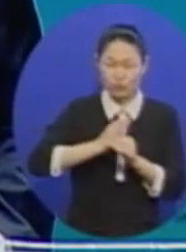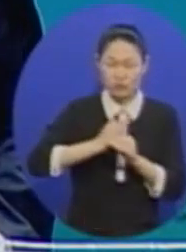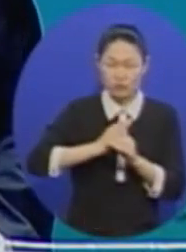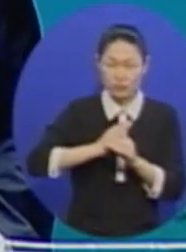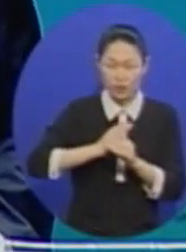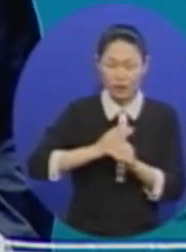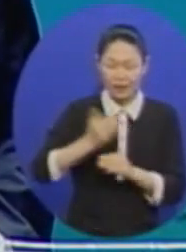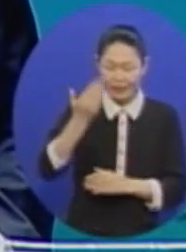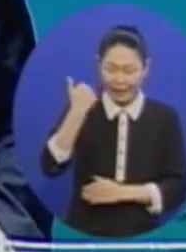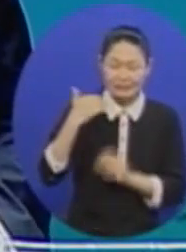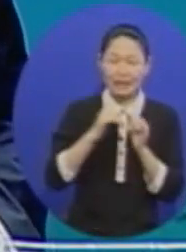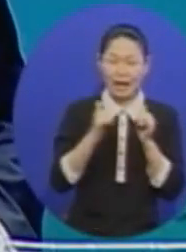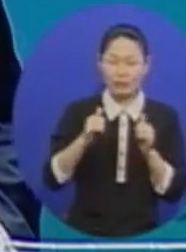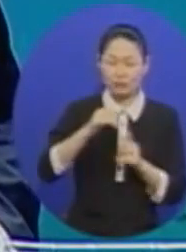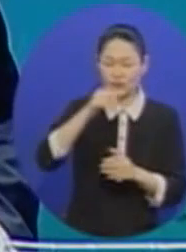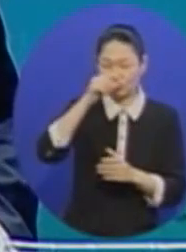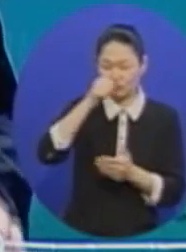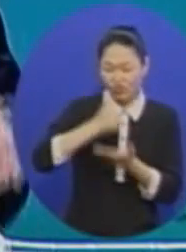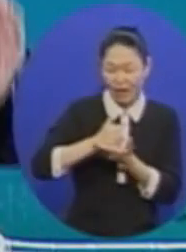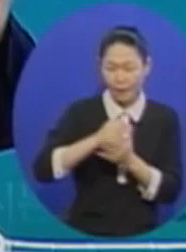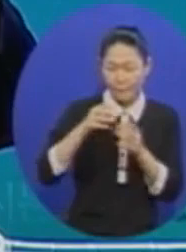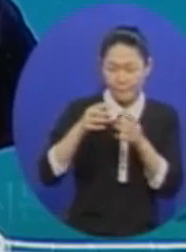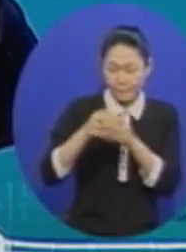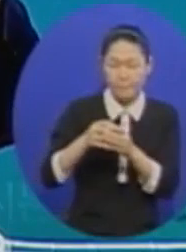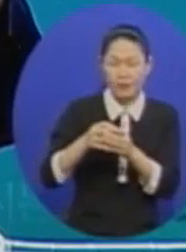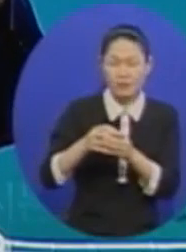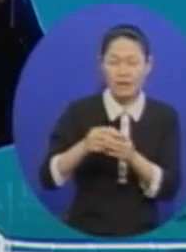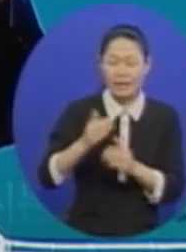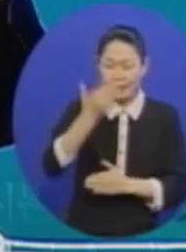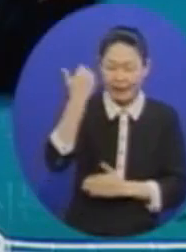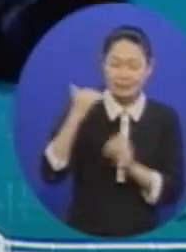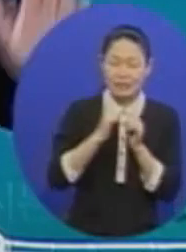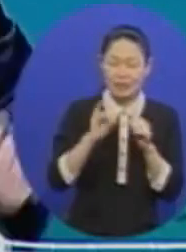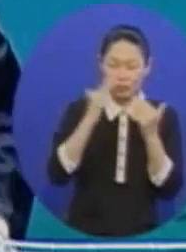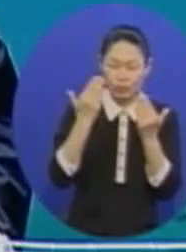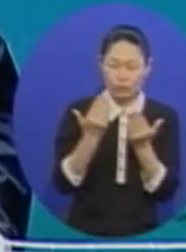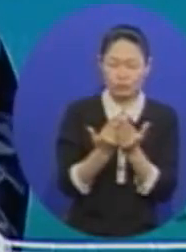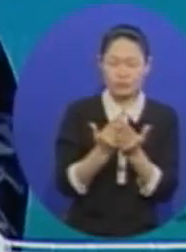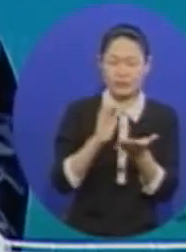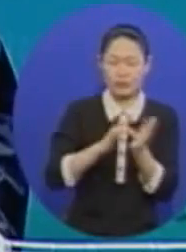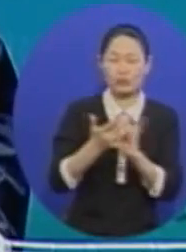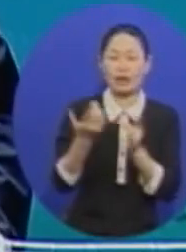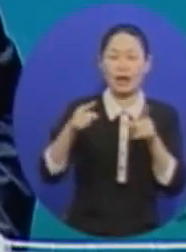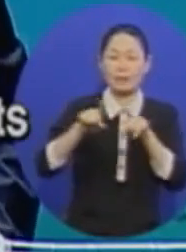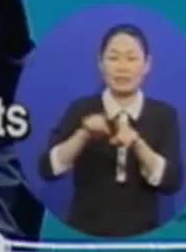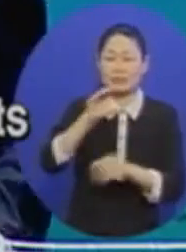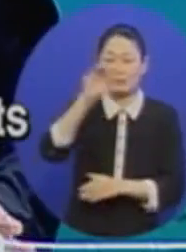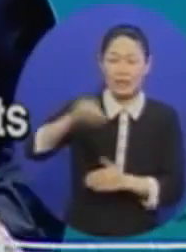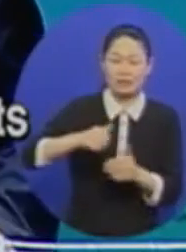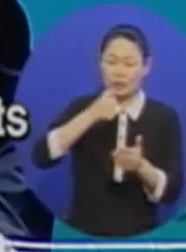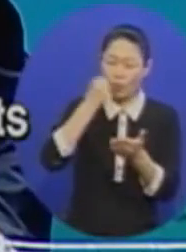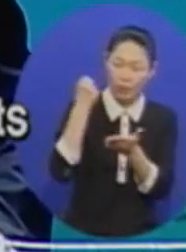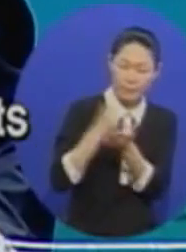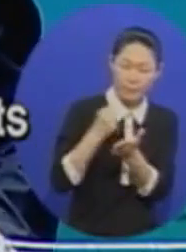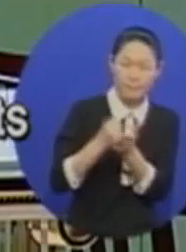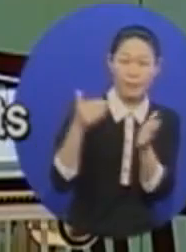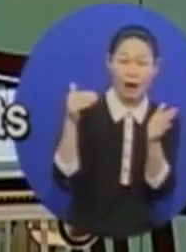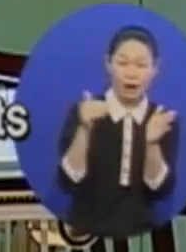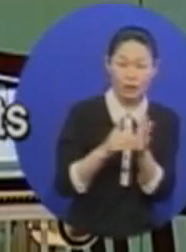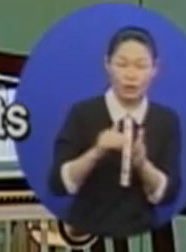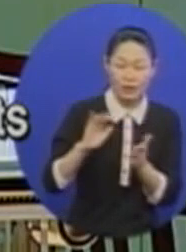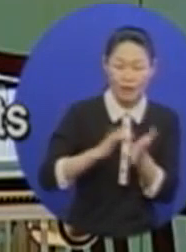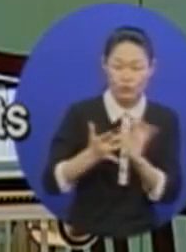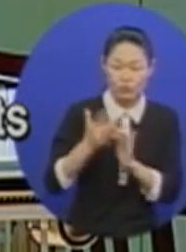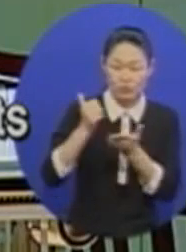우리 옛 사람은 예수님과 함께 십자가에서 못 박아 버리시고 예수님께서 우리